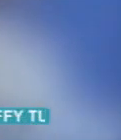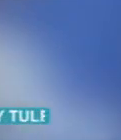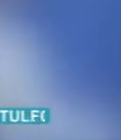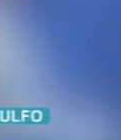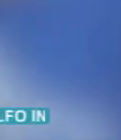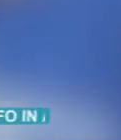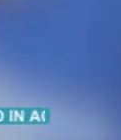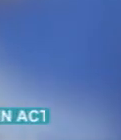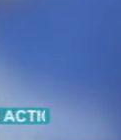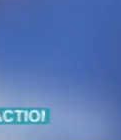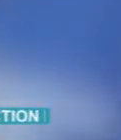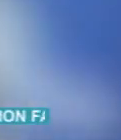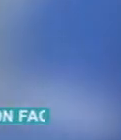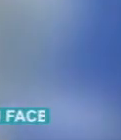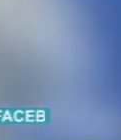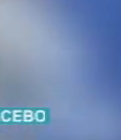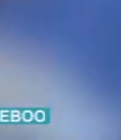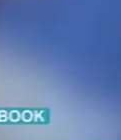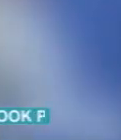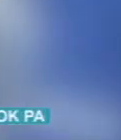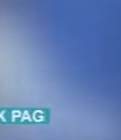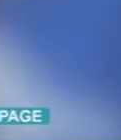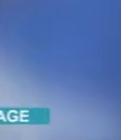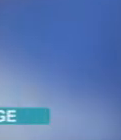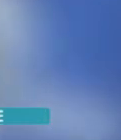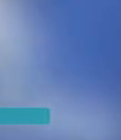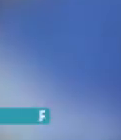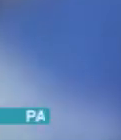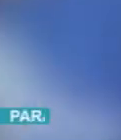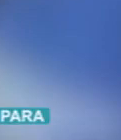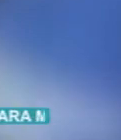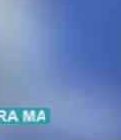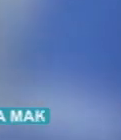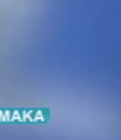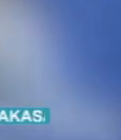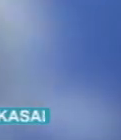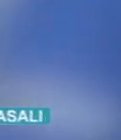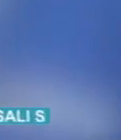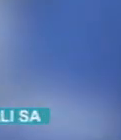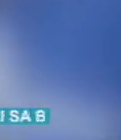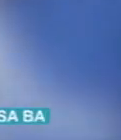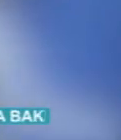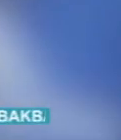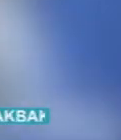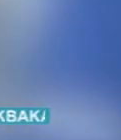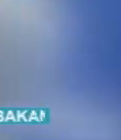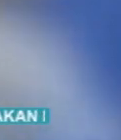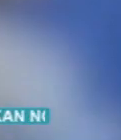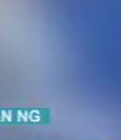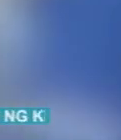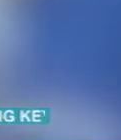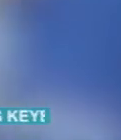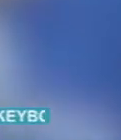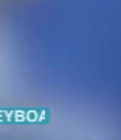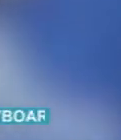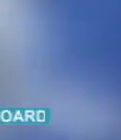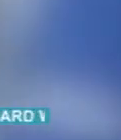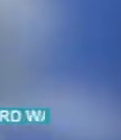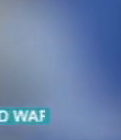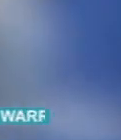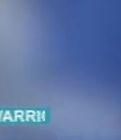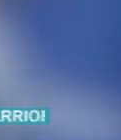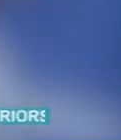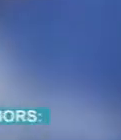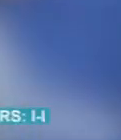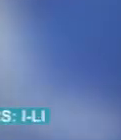Alexa, lalo na ngayong pandemya. Salamat din po sa ATC Vita Sync na pampatibay ng resistensya sa panahon ng pandemya.